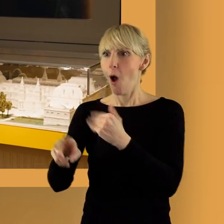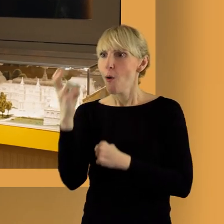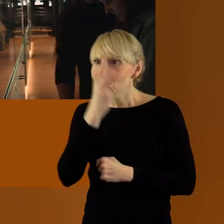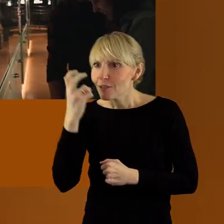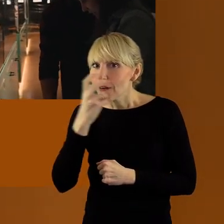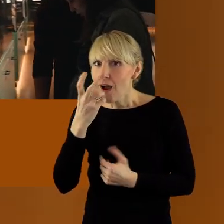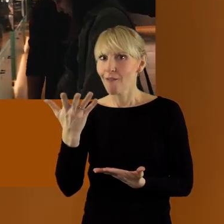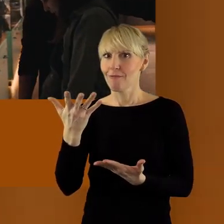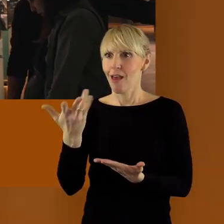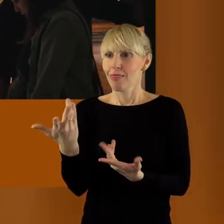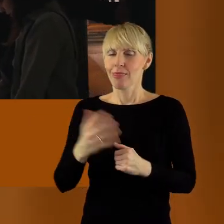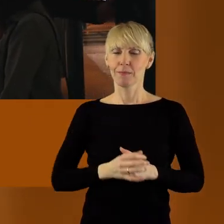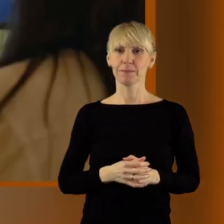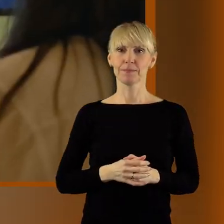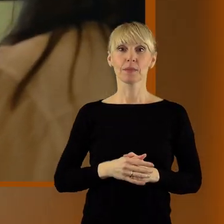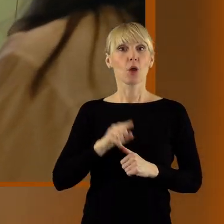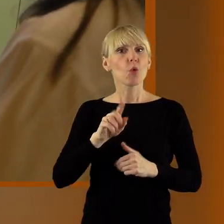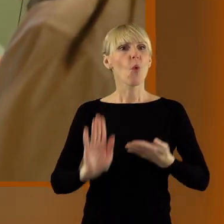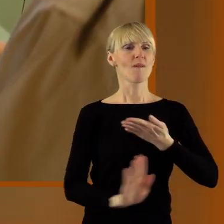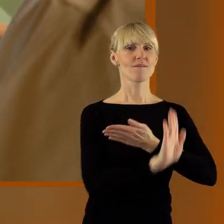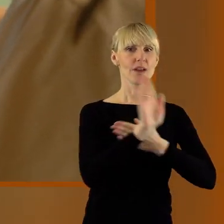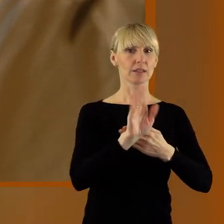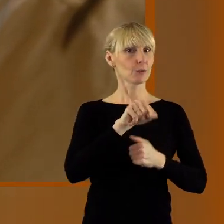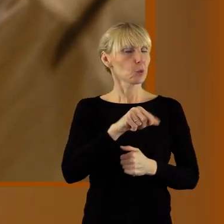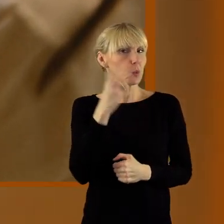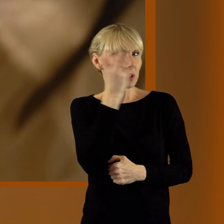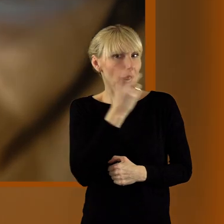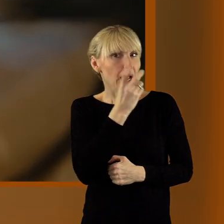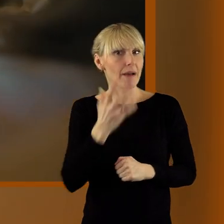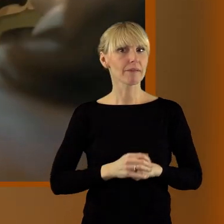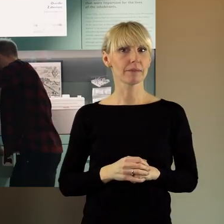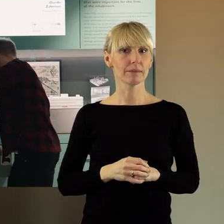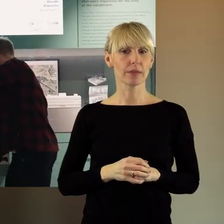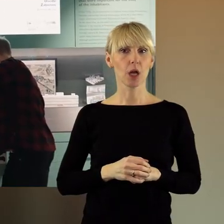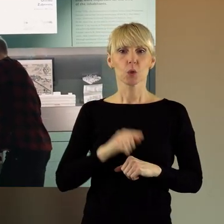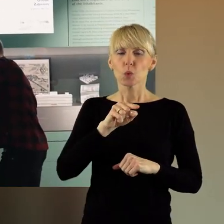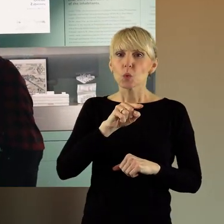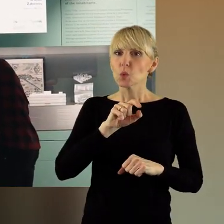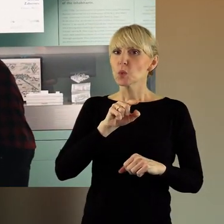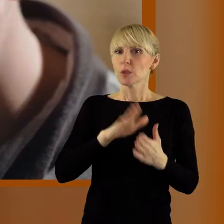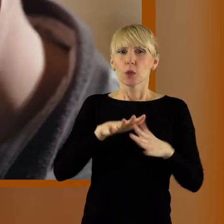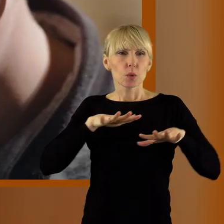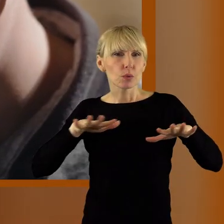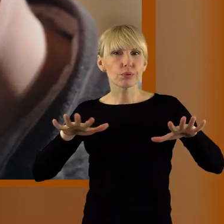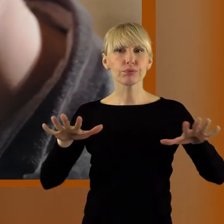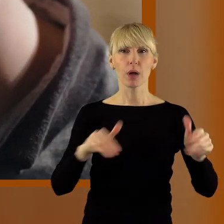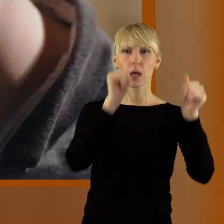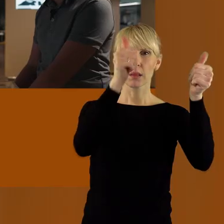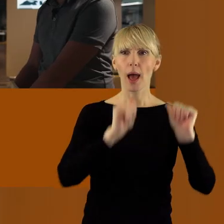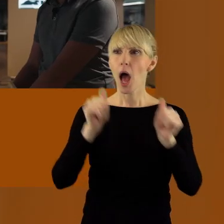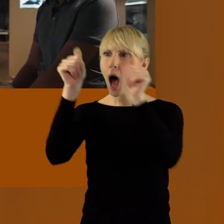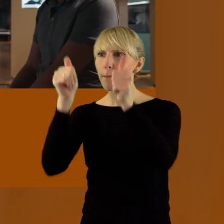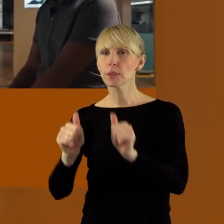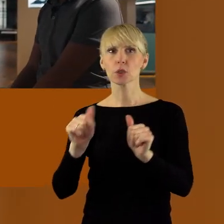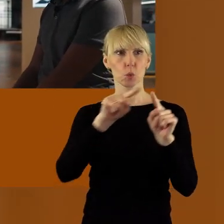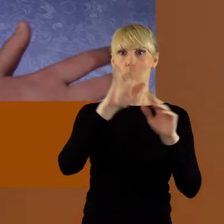ciekawi. Na tej wystawie akurat jest dość ciekawie, ponieważ są tutaj bardzo dużo jest takich tablic, na których możemy coś